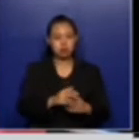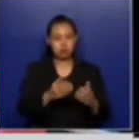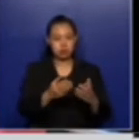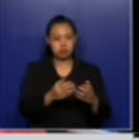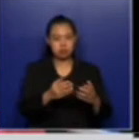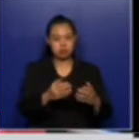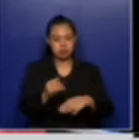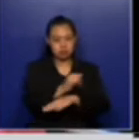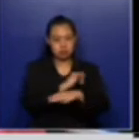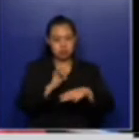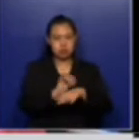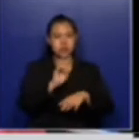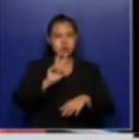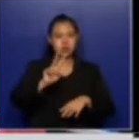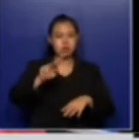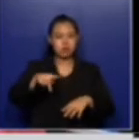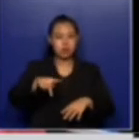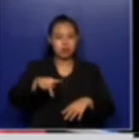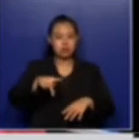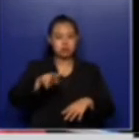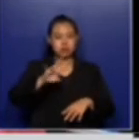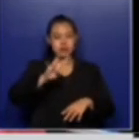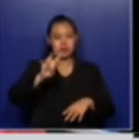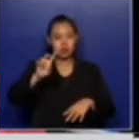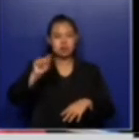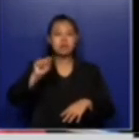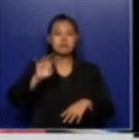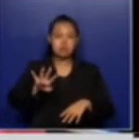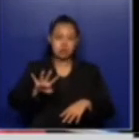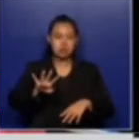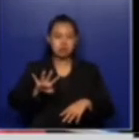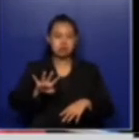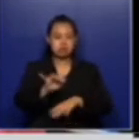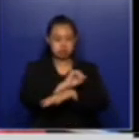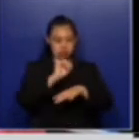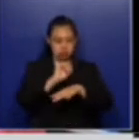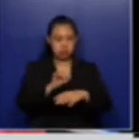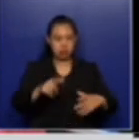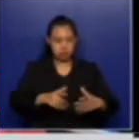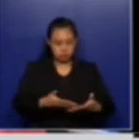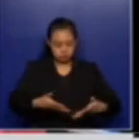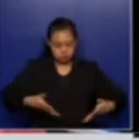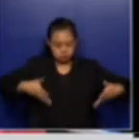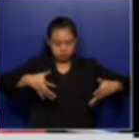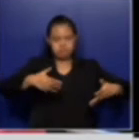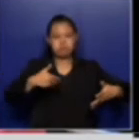ร่ซึ่งถ้าเราจัดการน้ำดีๆเนี่ยในพื้นที่ในจังหวั